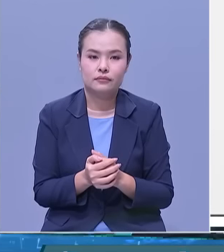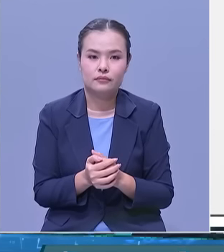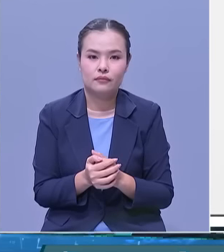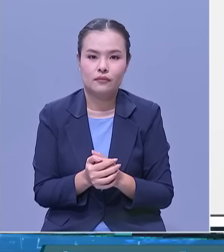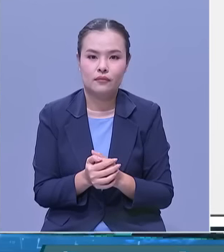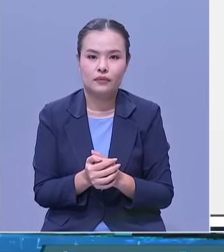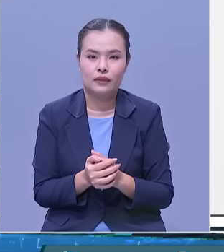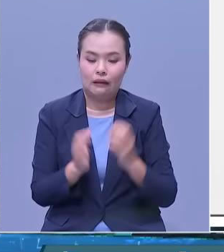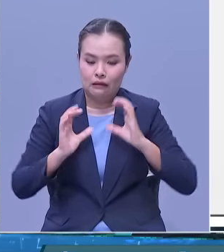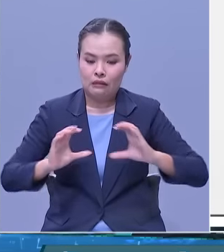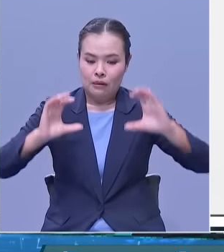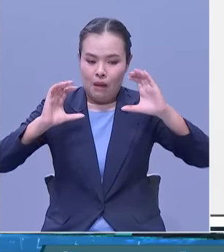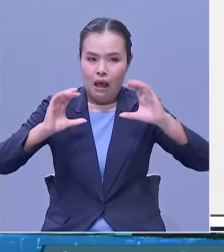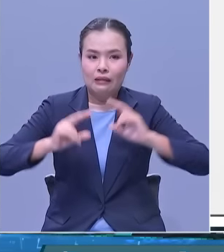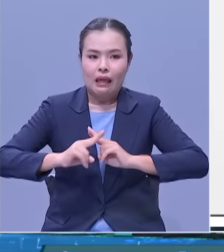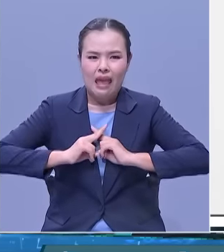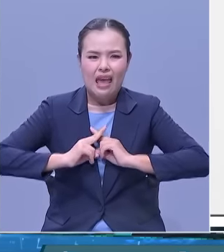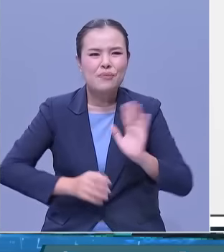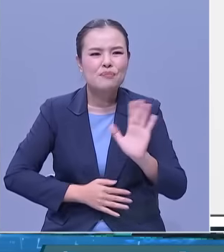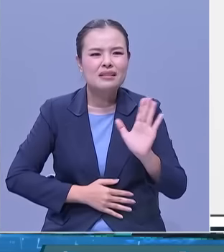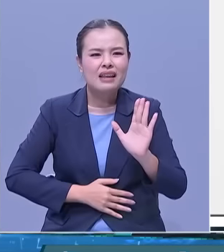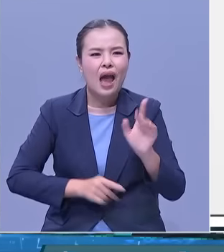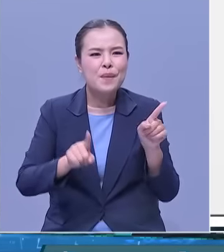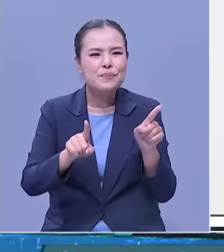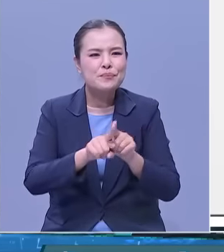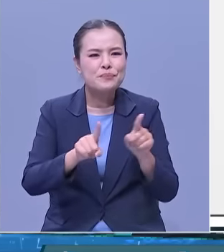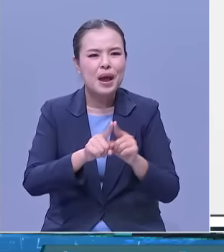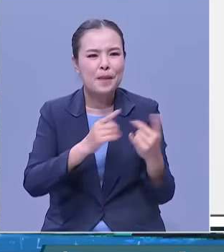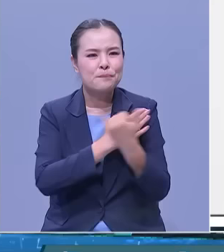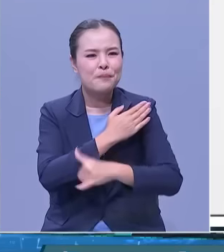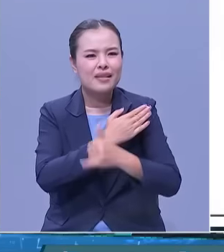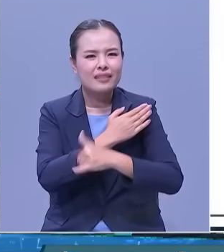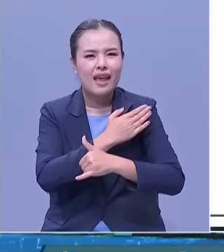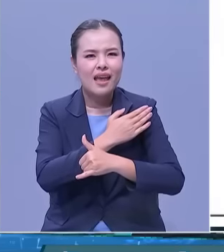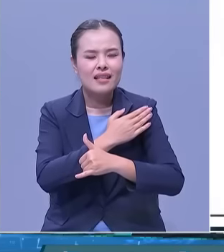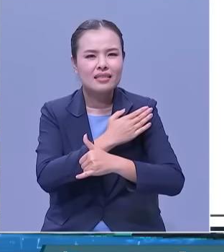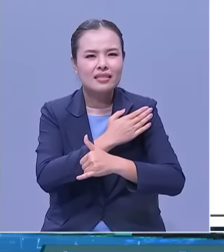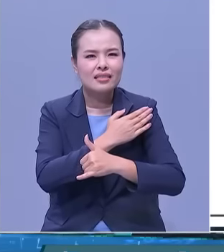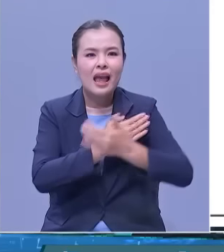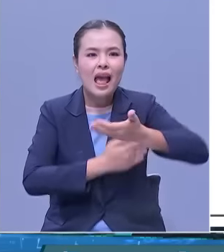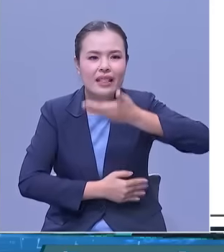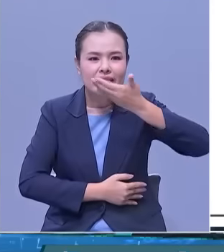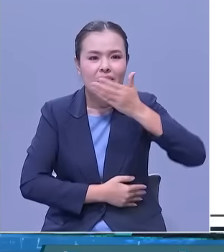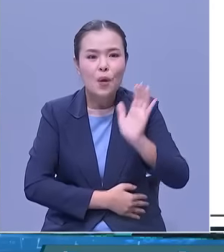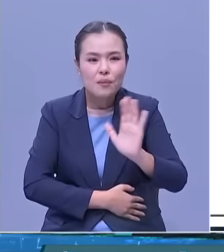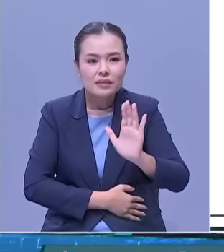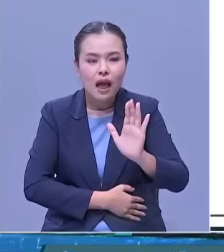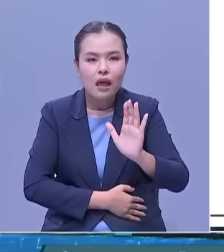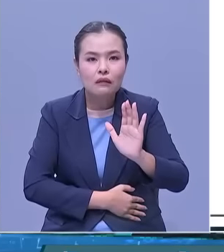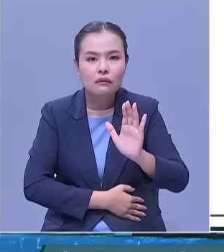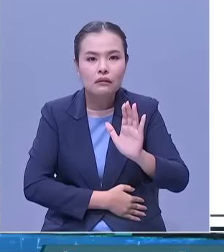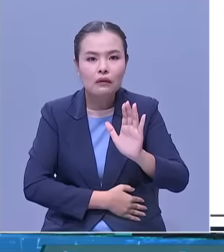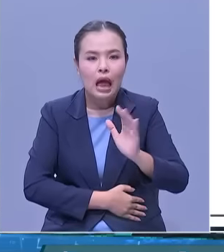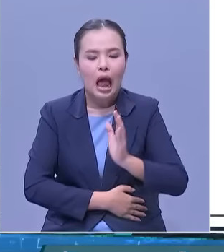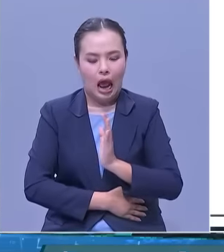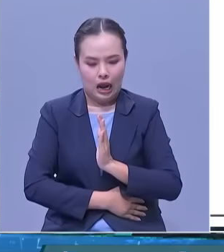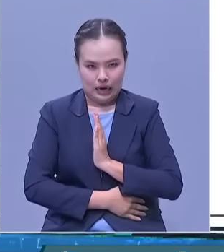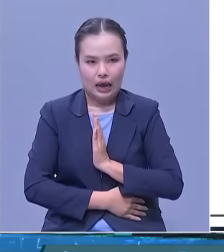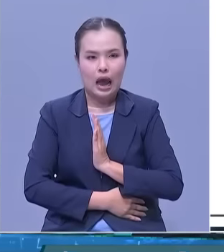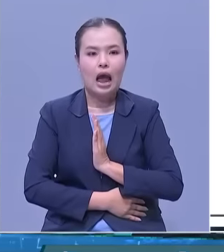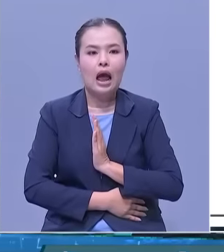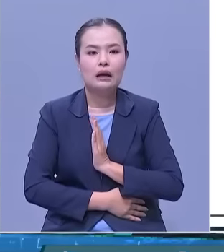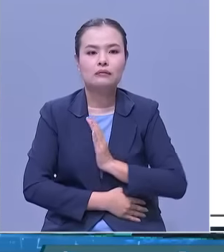มันไม่ใช่ว่ารัฐบาลส่งเองเหมือนกับอิสราเอลนึกออกมั้ย ครับ คืออันนี้ไม่เกี่ยวข้องกับกรมการจัดหางานใช่มั้ยคะ เราแค่เป็นตัวกลางเพื่อไม่